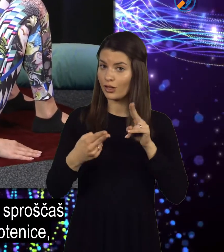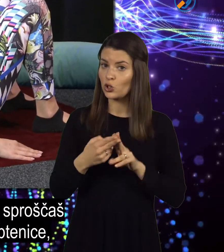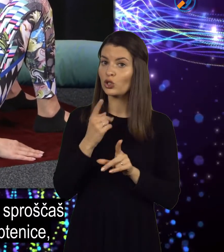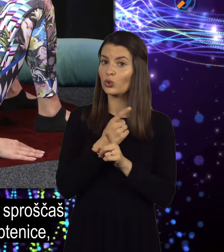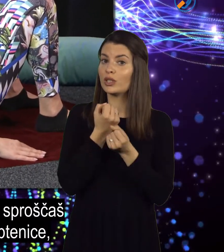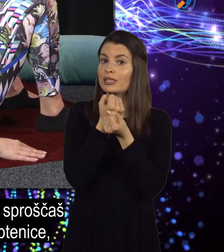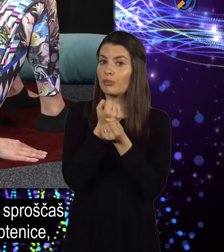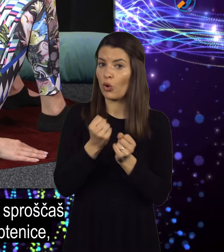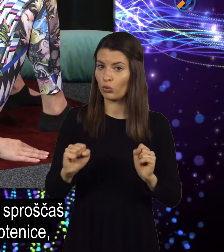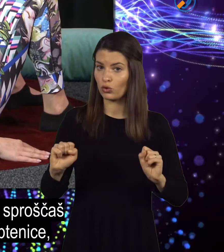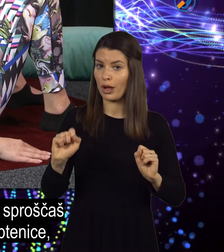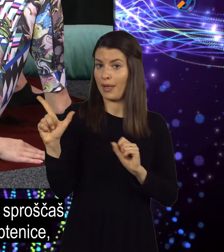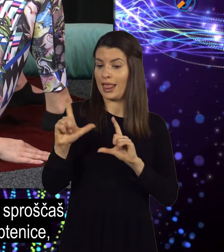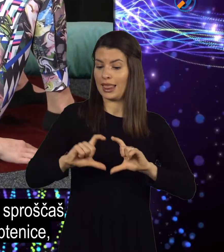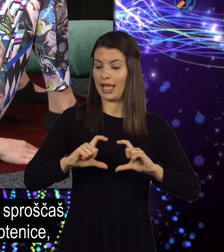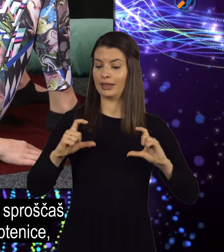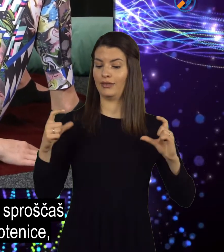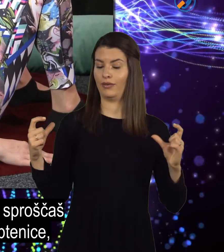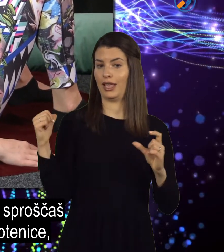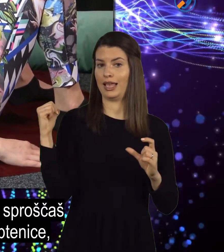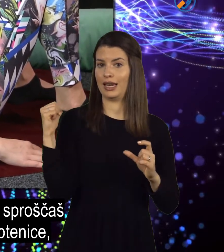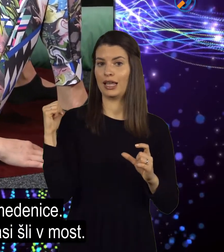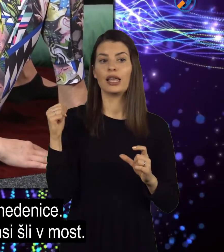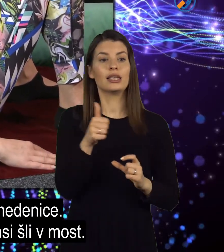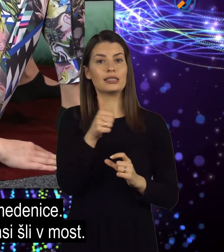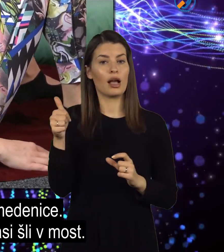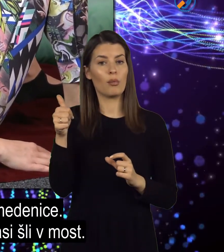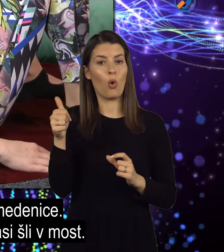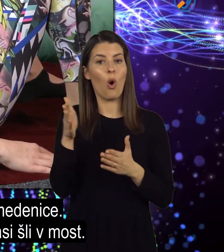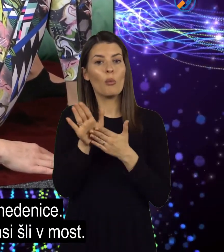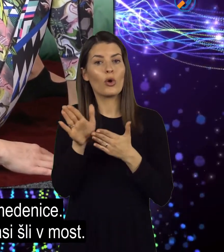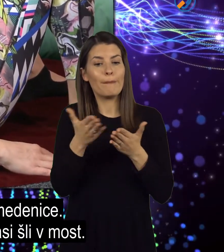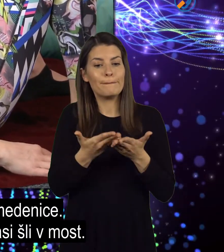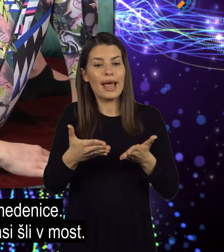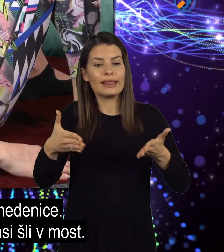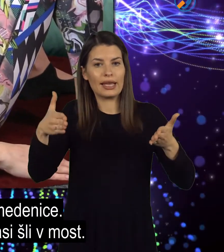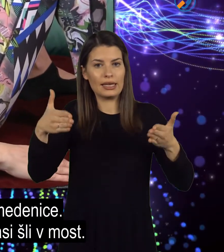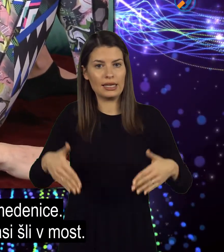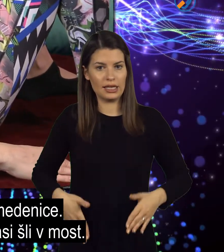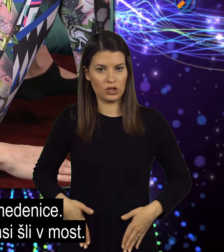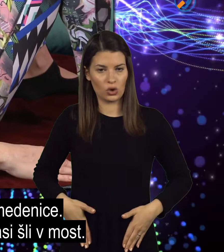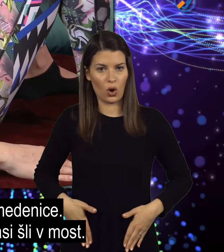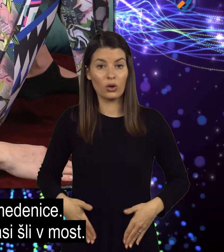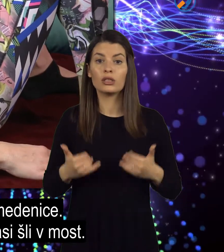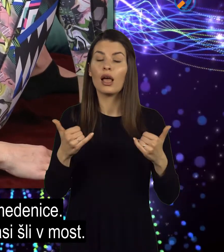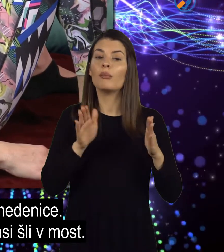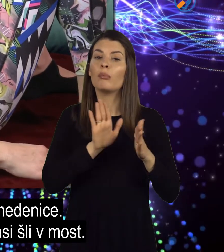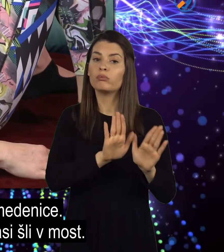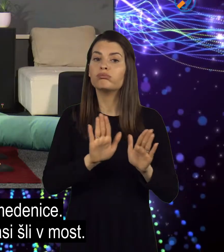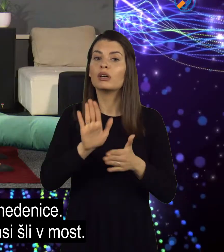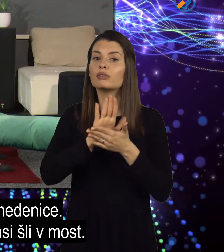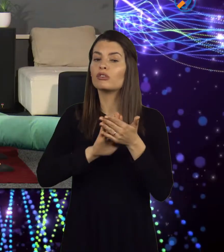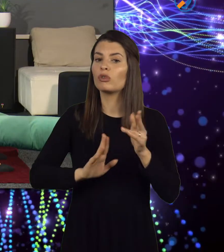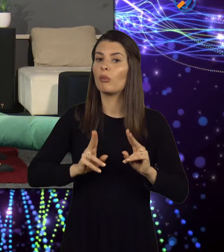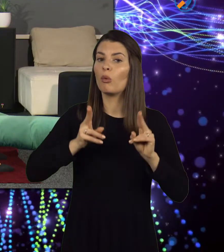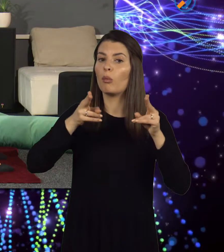Na ta način tudi sproščaš ledveni del hrbtenice, samo z nagibi medenice. Zdaj pa bomo počasi šli v